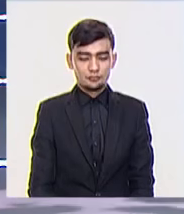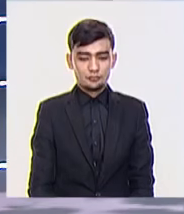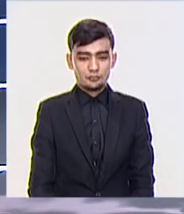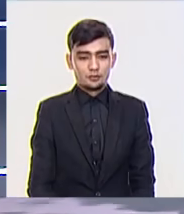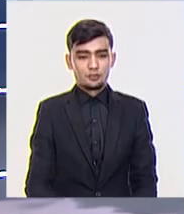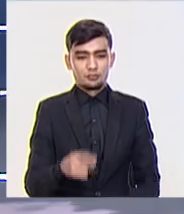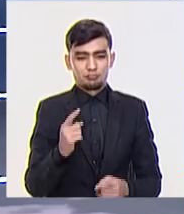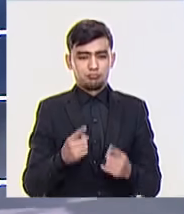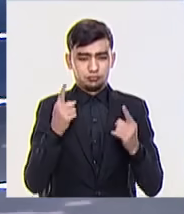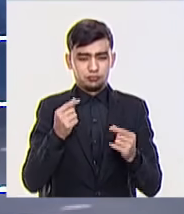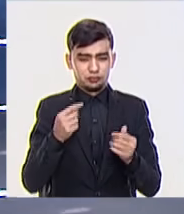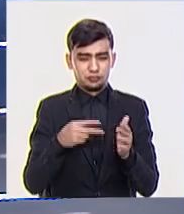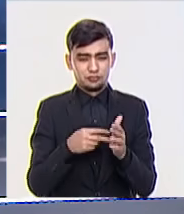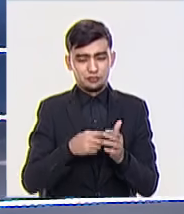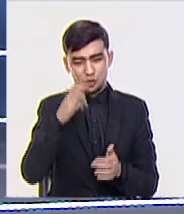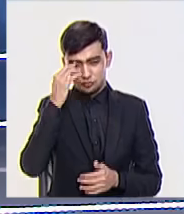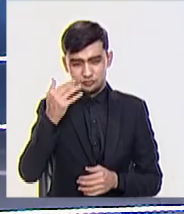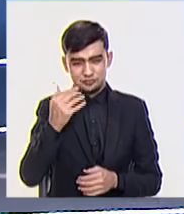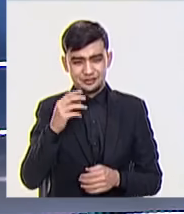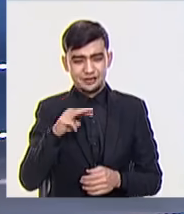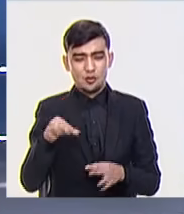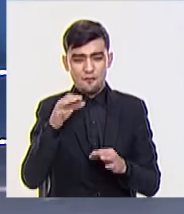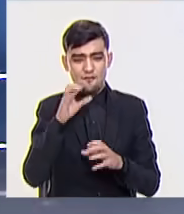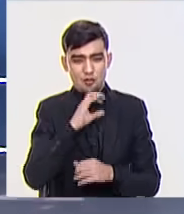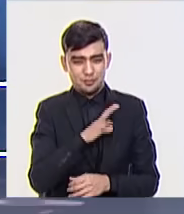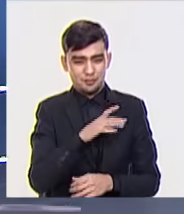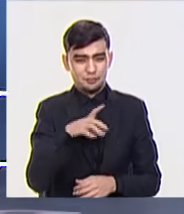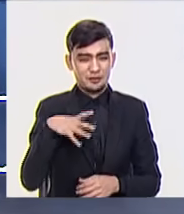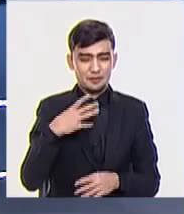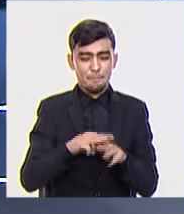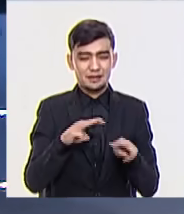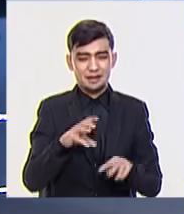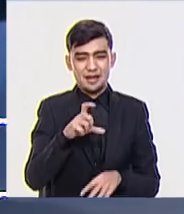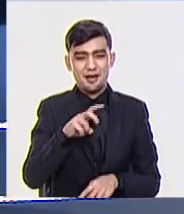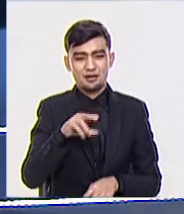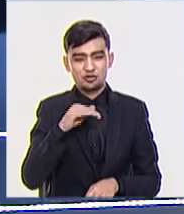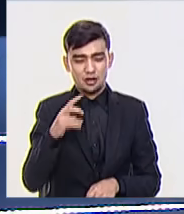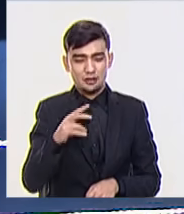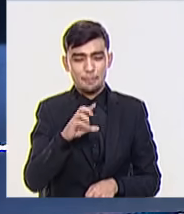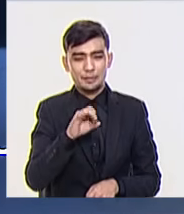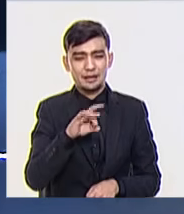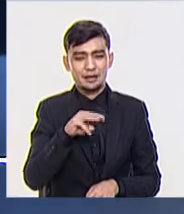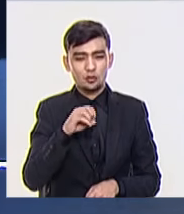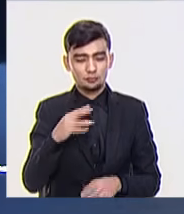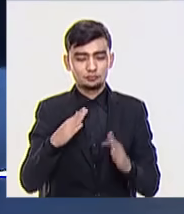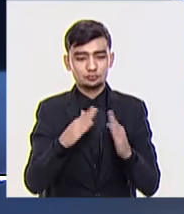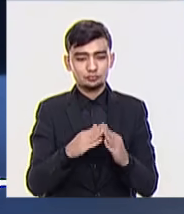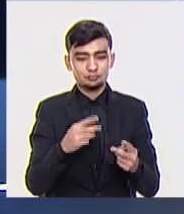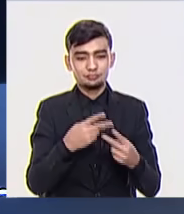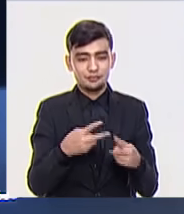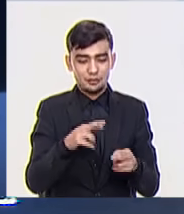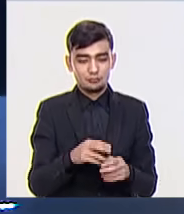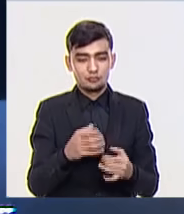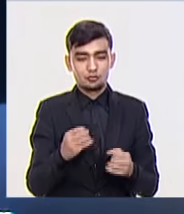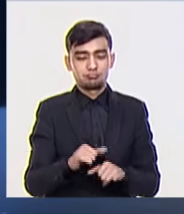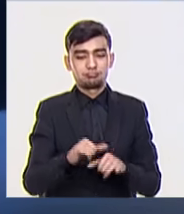Аса ірі көлемде бюджет қарысын жымқырт деп айып тағылған экс-министр Елжан Біртановтың үй қамауындағы мерзімі ұзартылды.